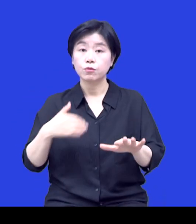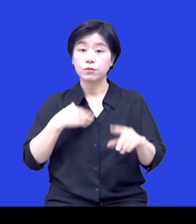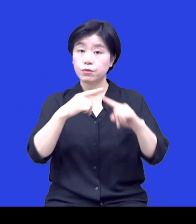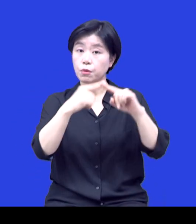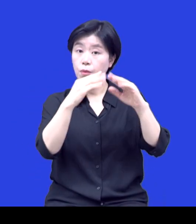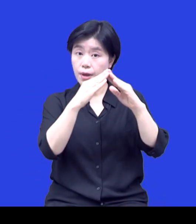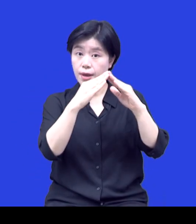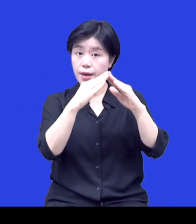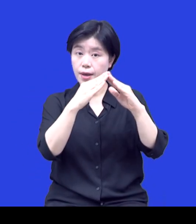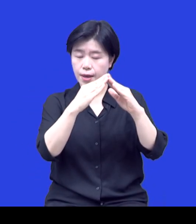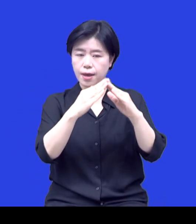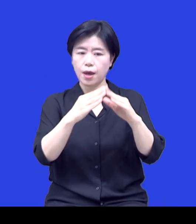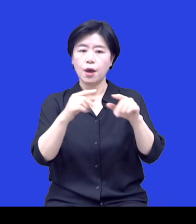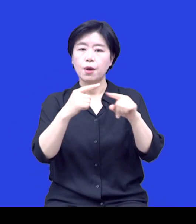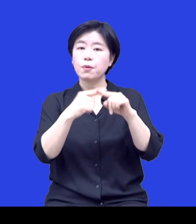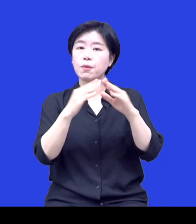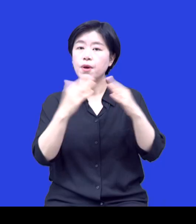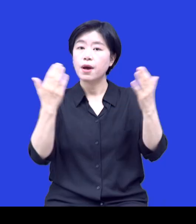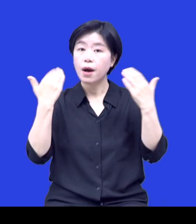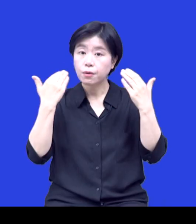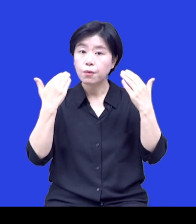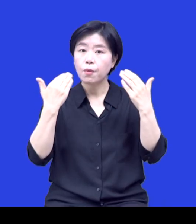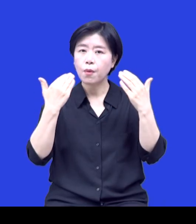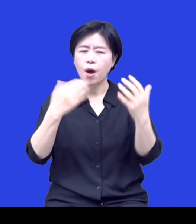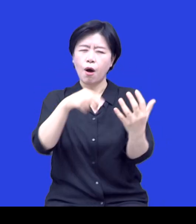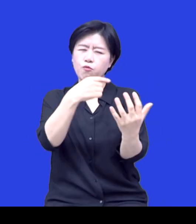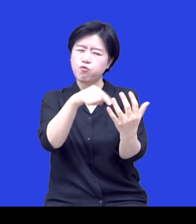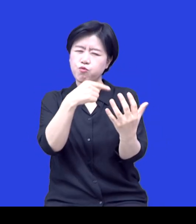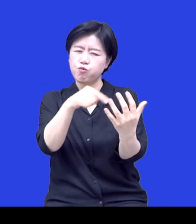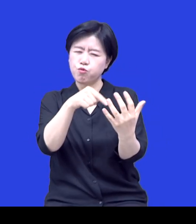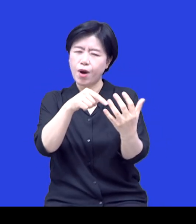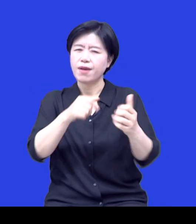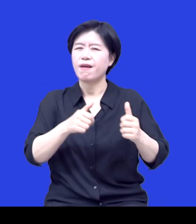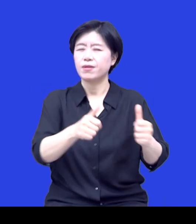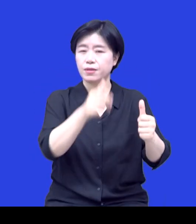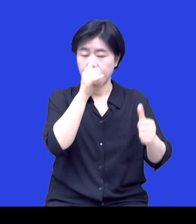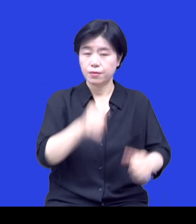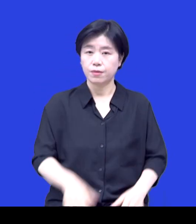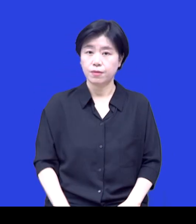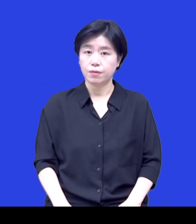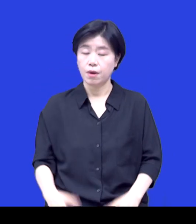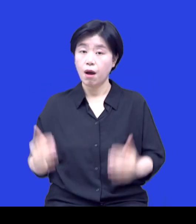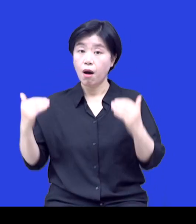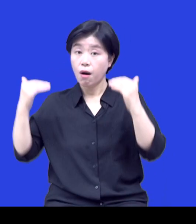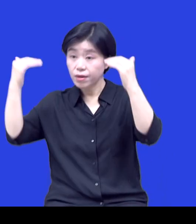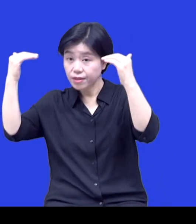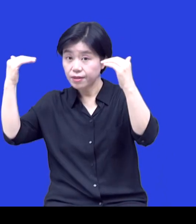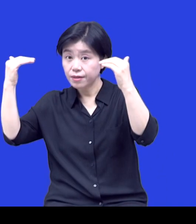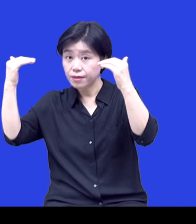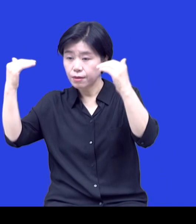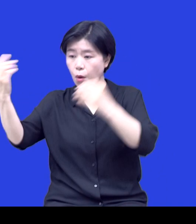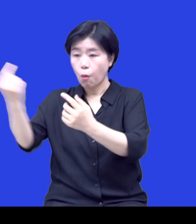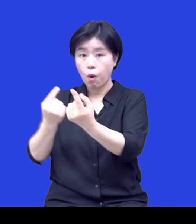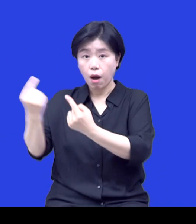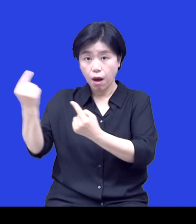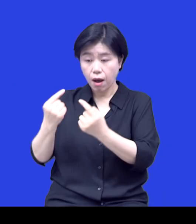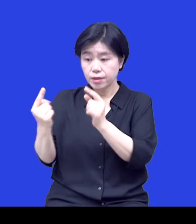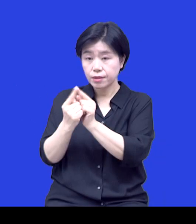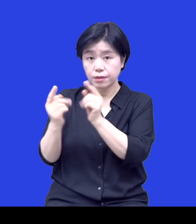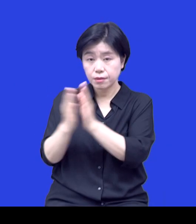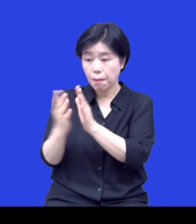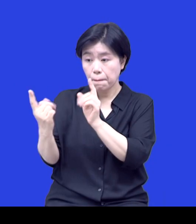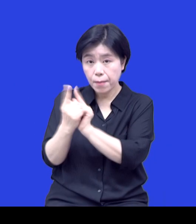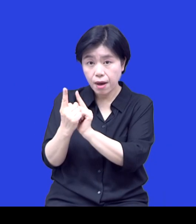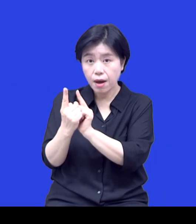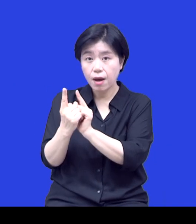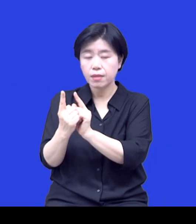주일학교는 굉장히 파워풀합니다. 네. 어른들은 지금 대면 예배 회복이 70~80%가 안 됐는데 주일학교는 110%. 그러니까